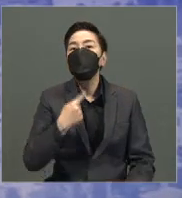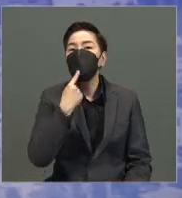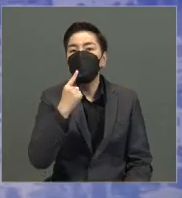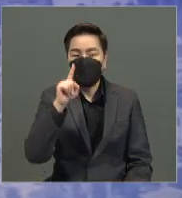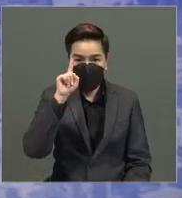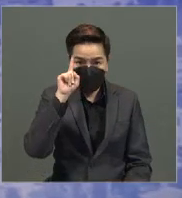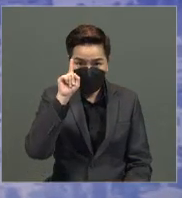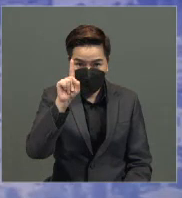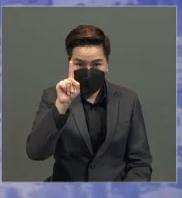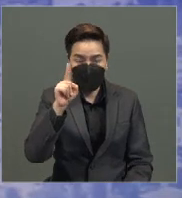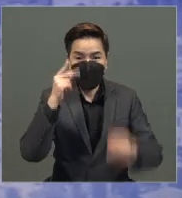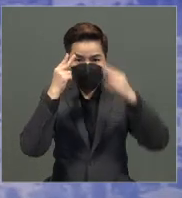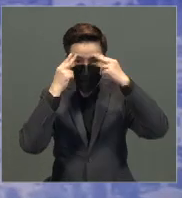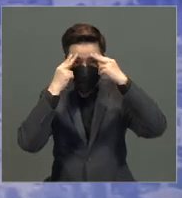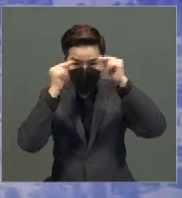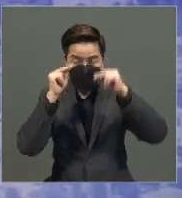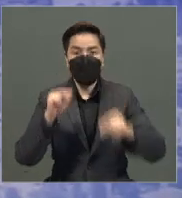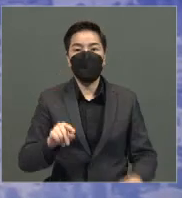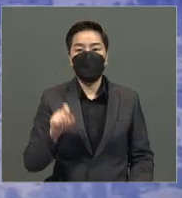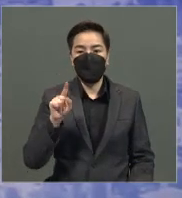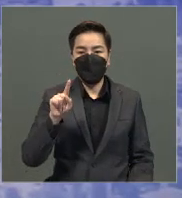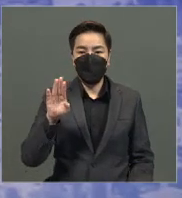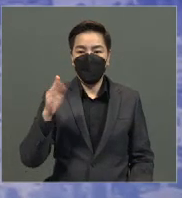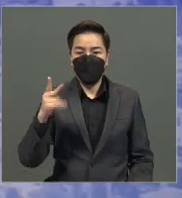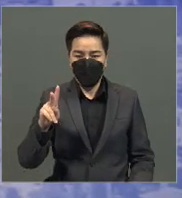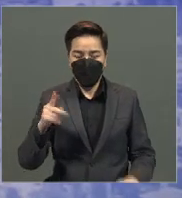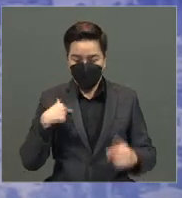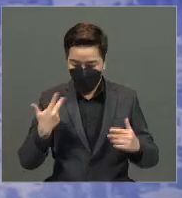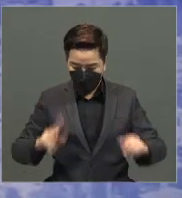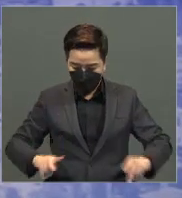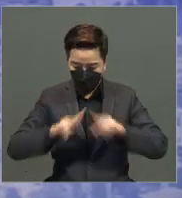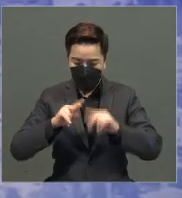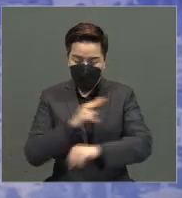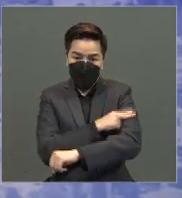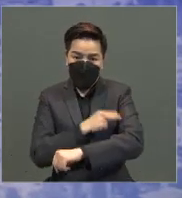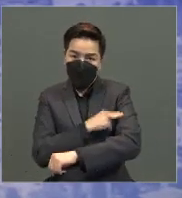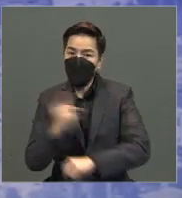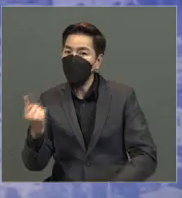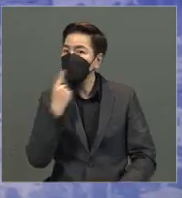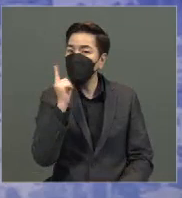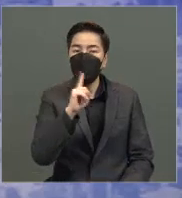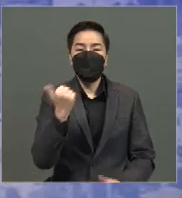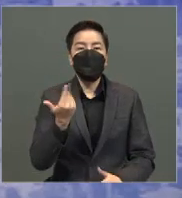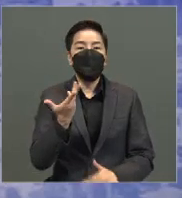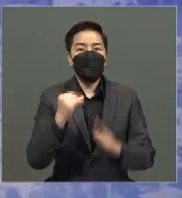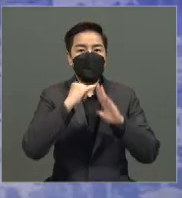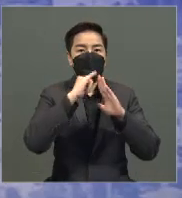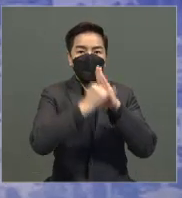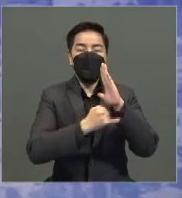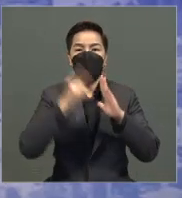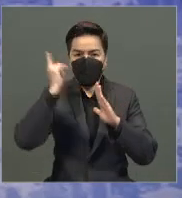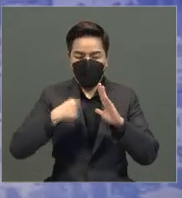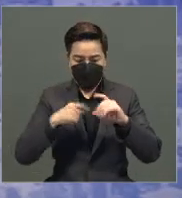ที่หนึ่งที่ท่านนายกรัฐมนตรีและก็สบคกับกระทรวงสาธารณสุขได้ตกลงในหลักการกันไว้ก็คือ1แต่ละจังหวัดจะต้องมีวั